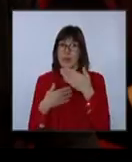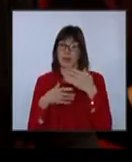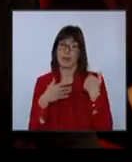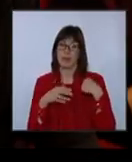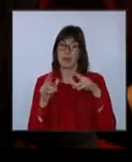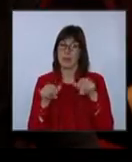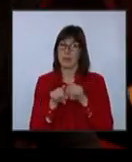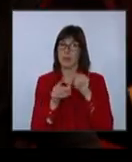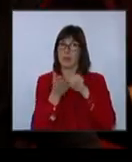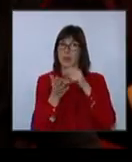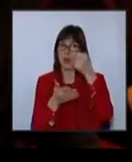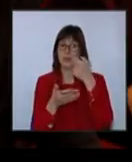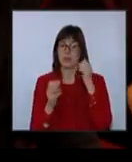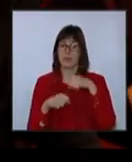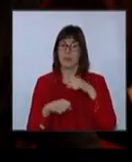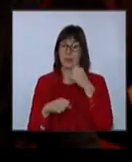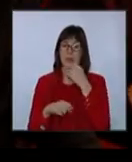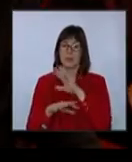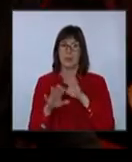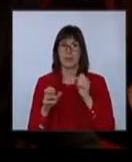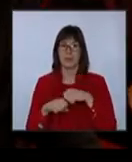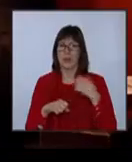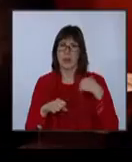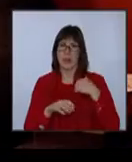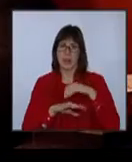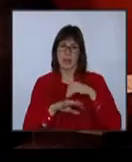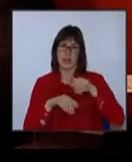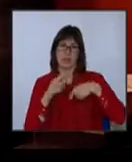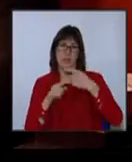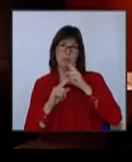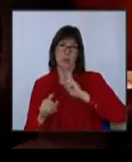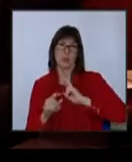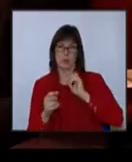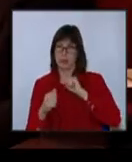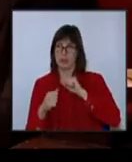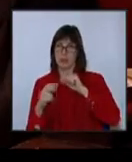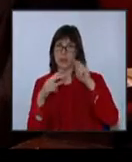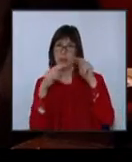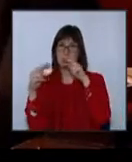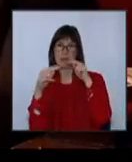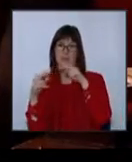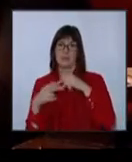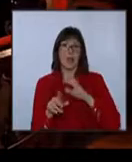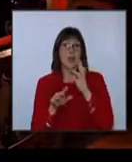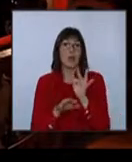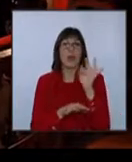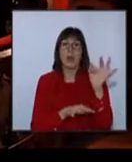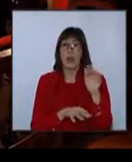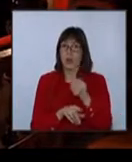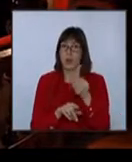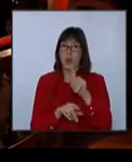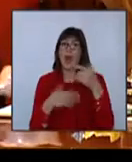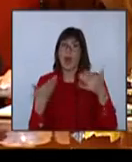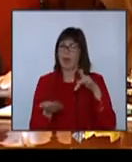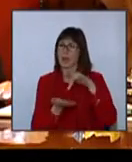punt... vale. D'acord, no, ja m'ho contestaràs, no? Vale. Sí, perdoni, no l'he contestat. Gràcies. Passem a